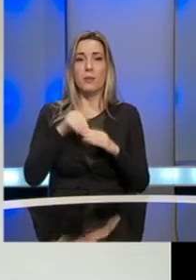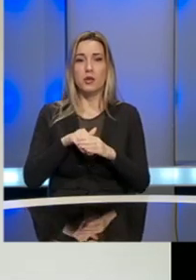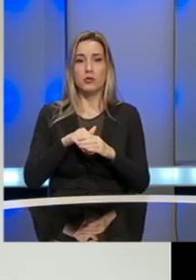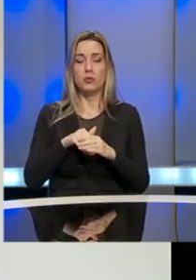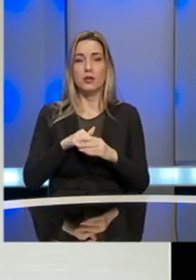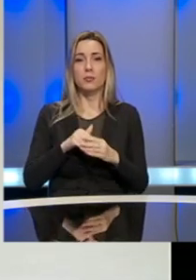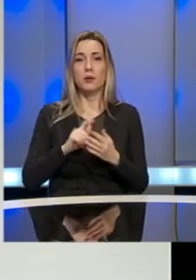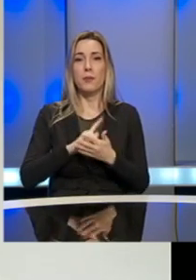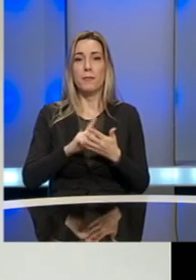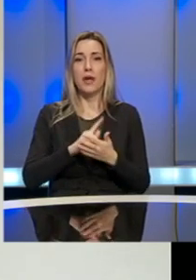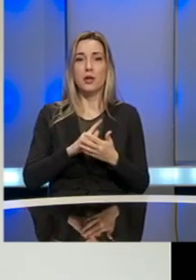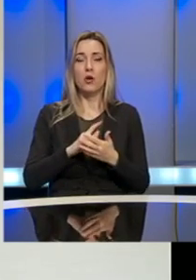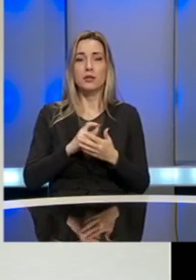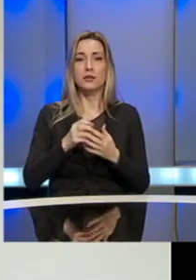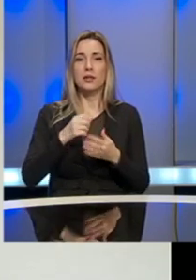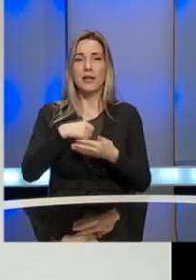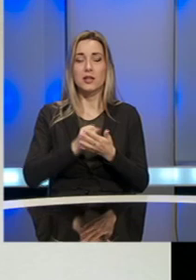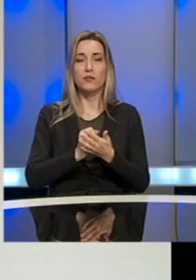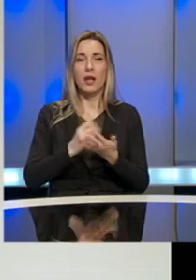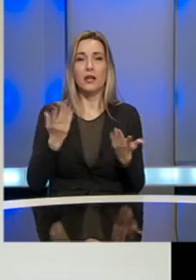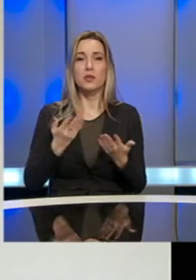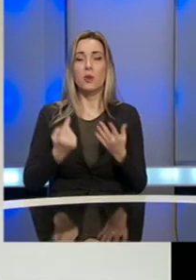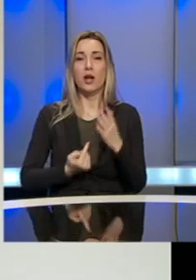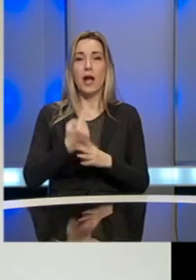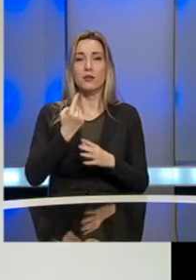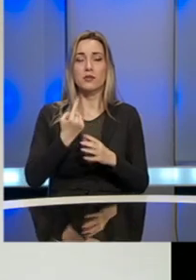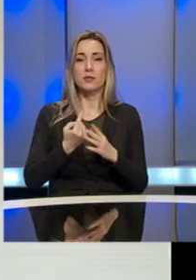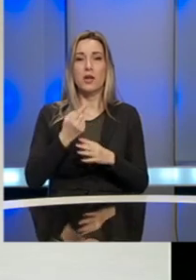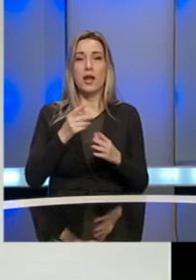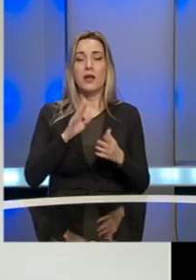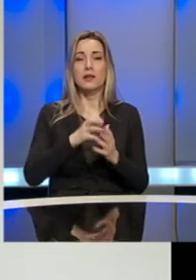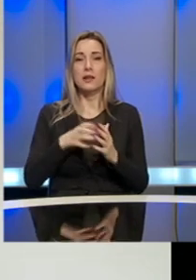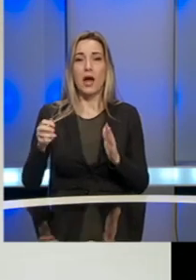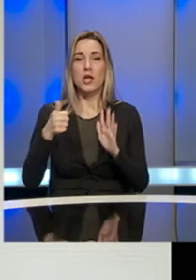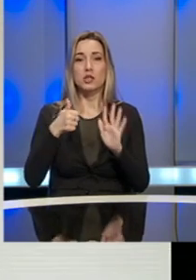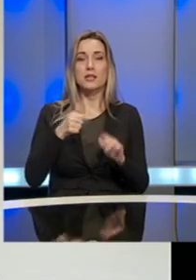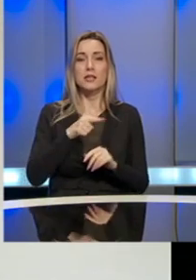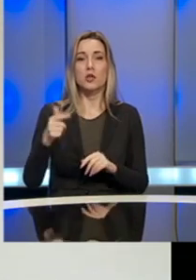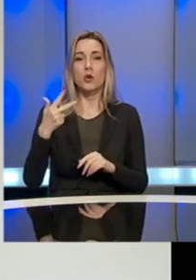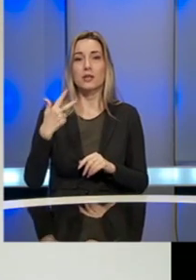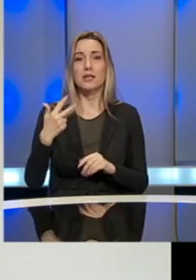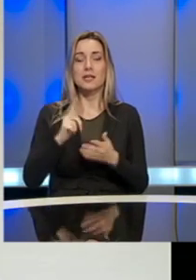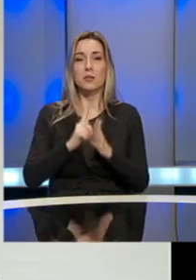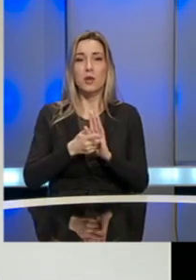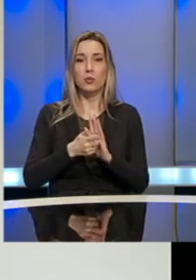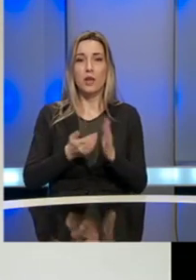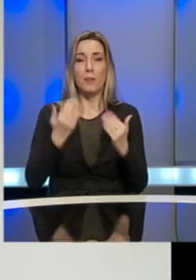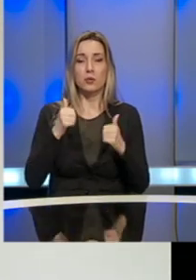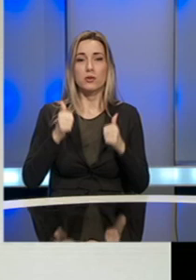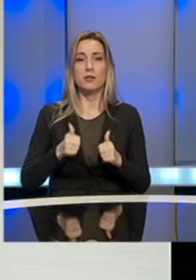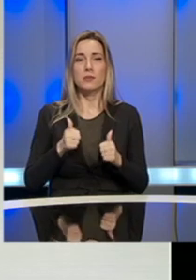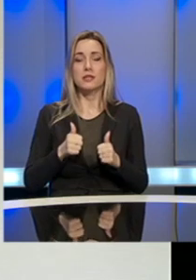period identifikacije bilo kakvih simptoma trajao je negdje između 60 do 30 minuta. Međutim,